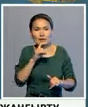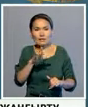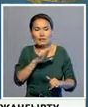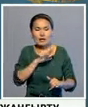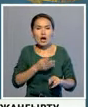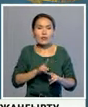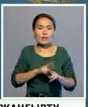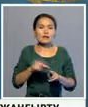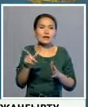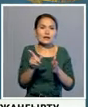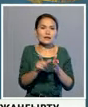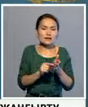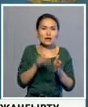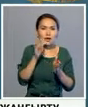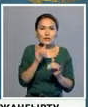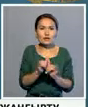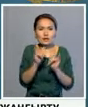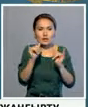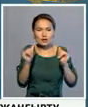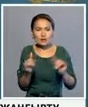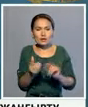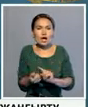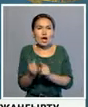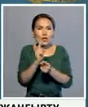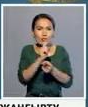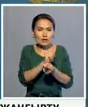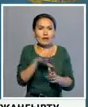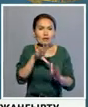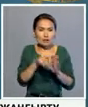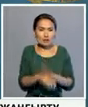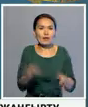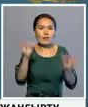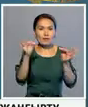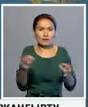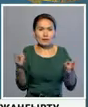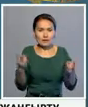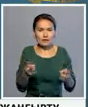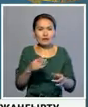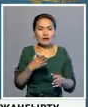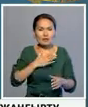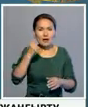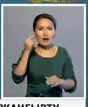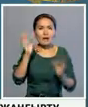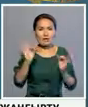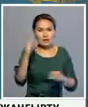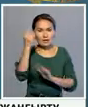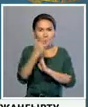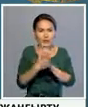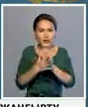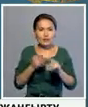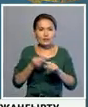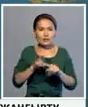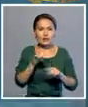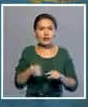Бүгінде зейнетақы заңнамасына өзгерістер енгізу керек екені анық, оны біз көріп отырмыз. Бұл жаһандық үрдіс.